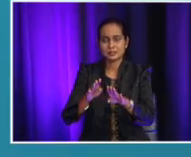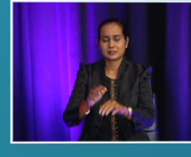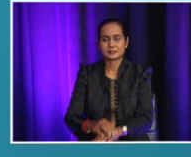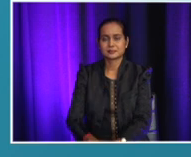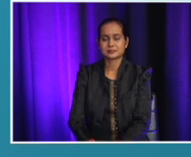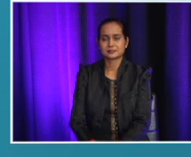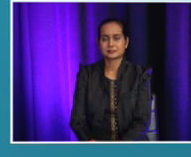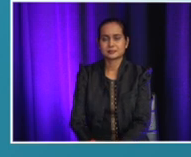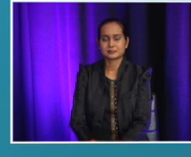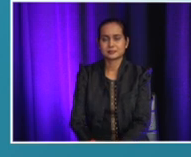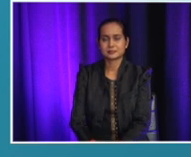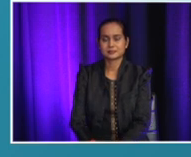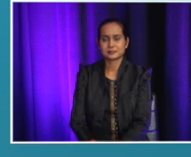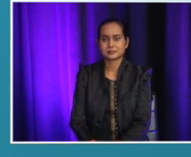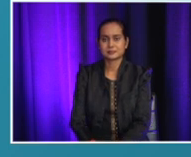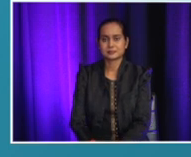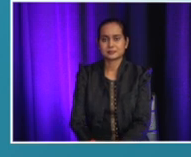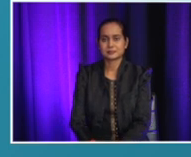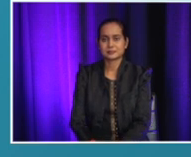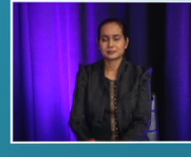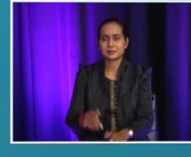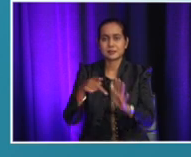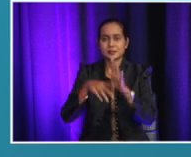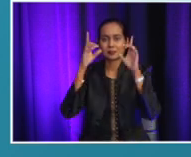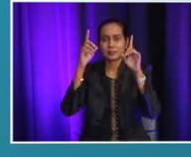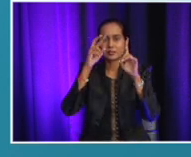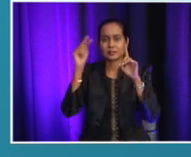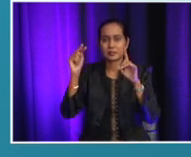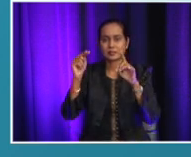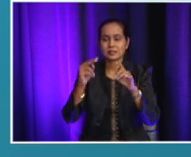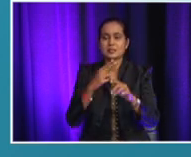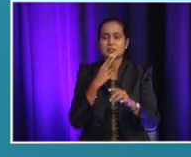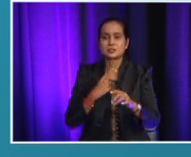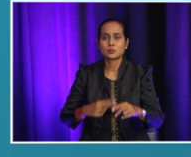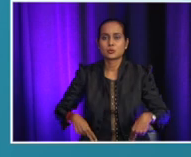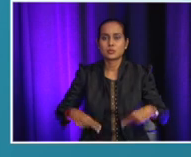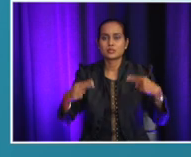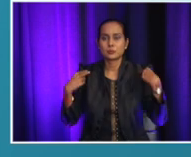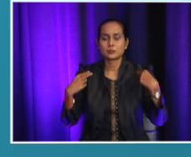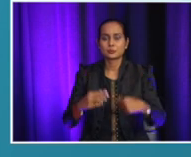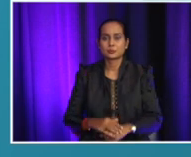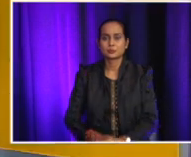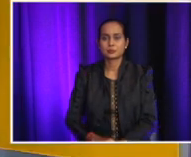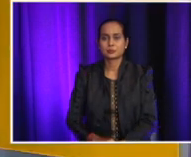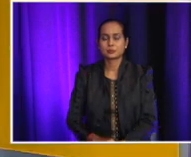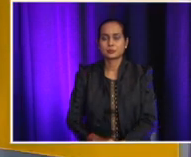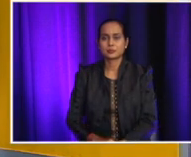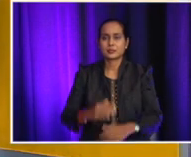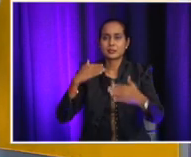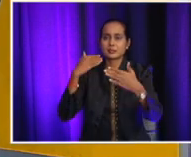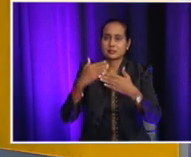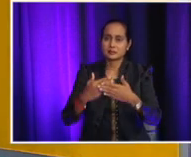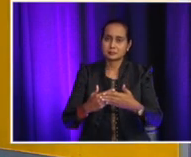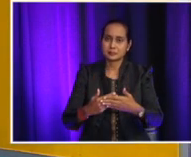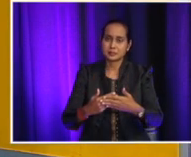jari dan kali di sini kita nengok pendidikan sepanjang Ayah yang tadi disebutkan tadi hah sampai akhir usia